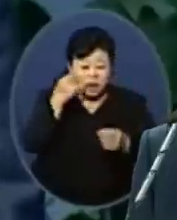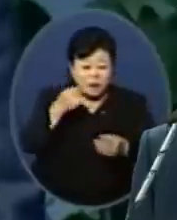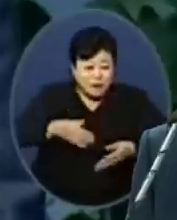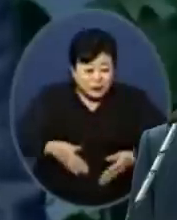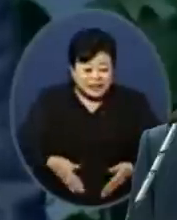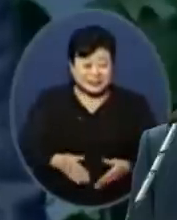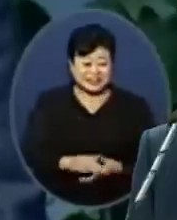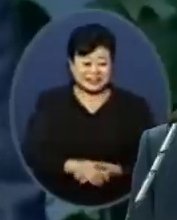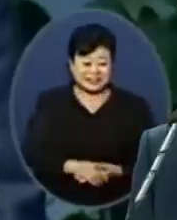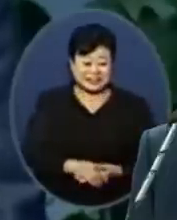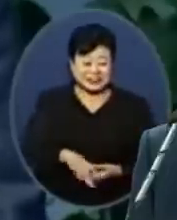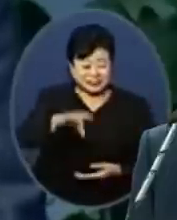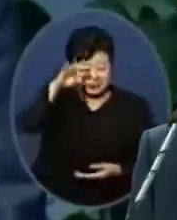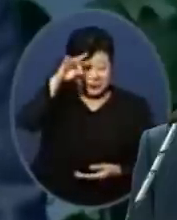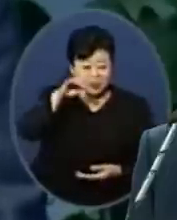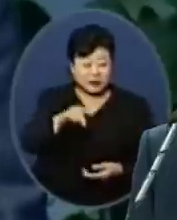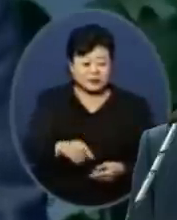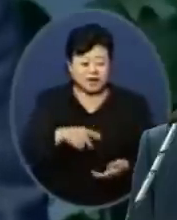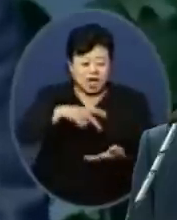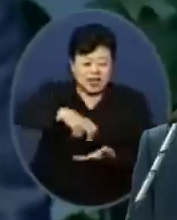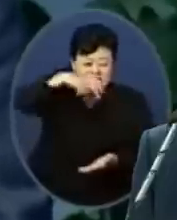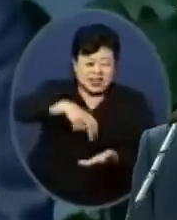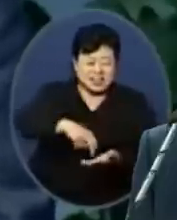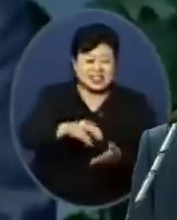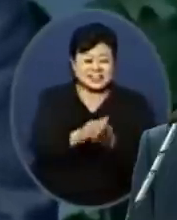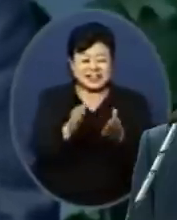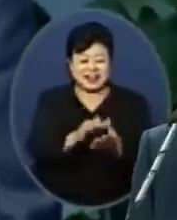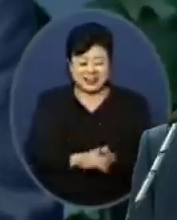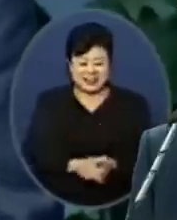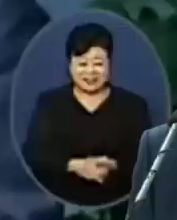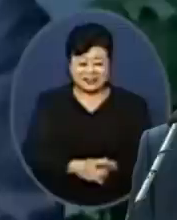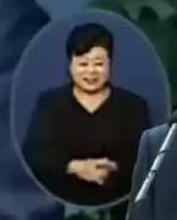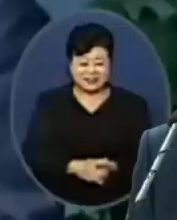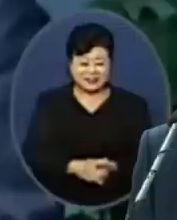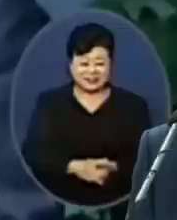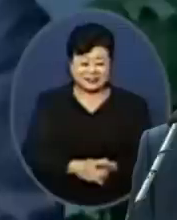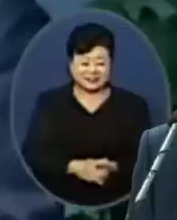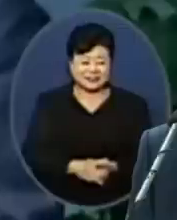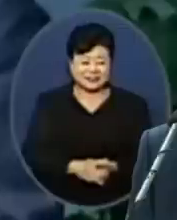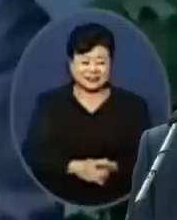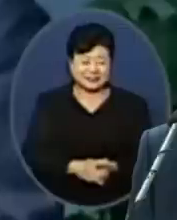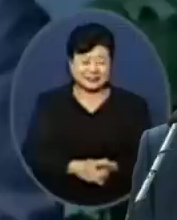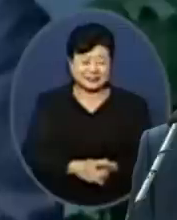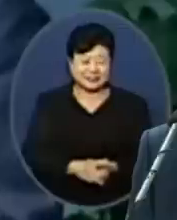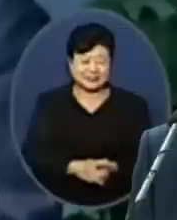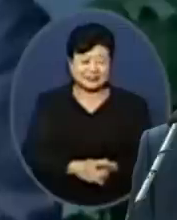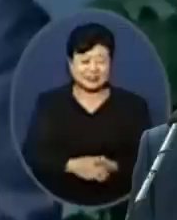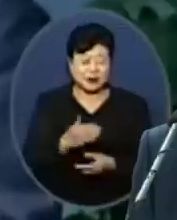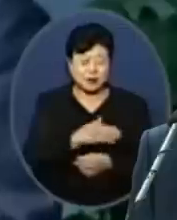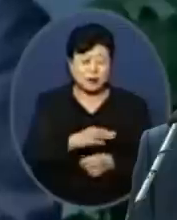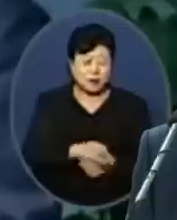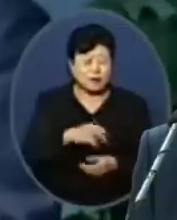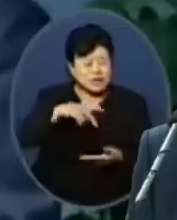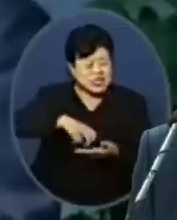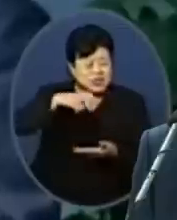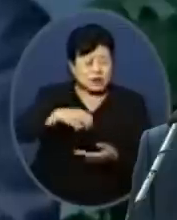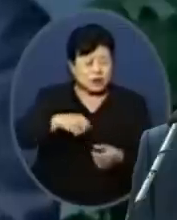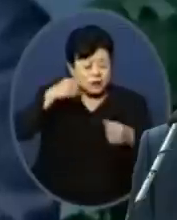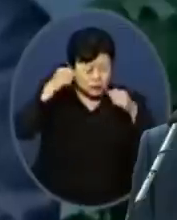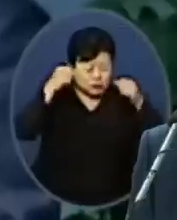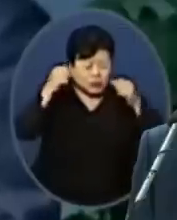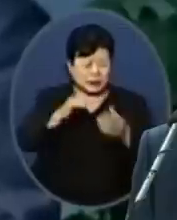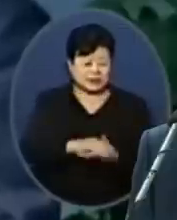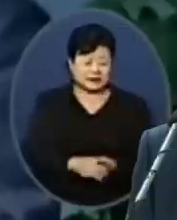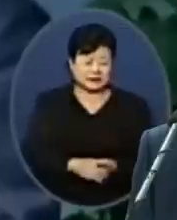몸에서 떨어지자마자 뛰기 시작하는 것입니다. 육체적으로 뛰고 운동하는